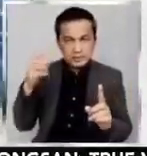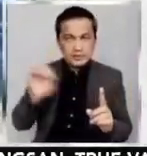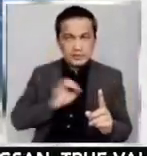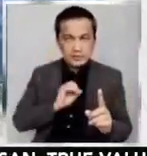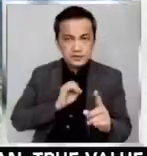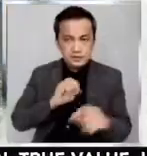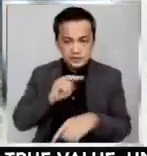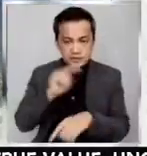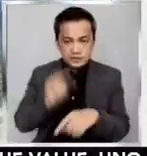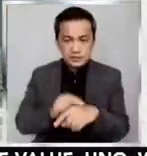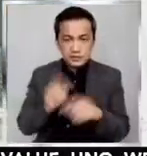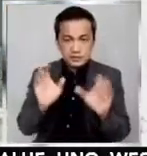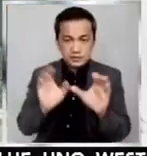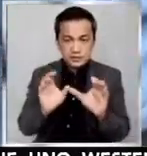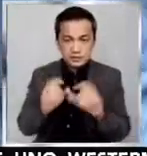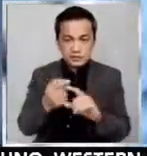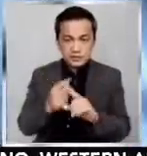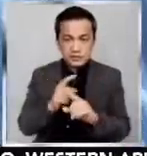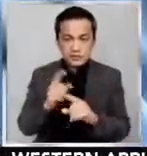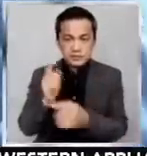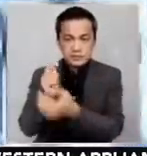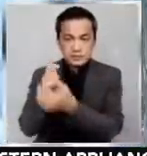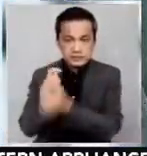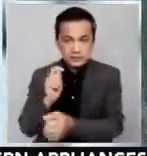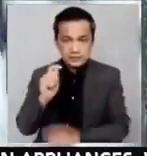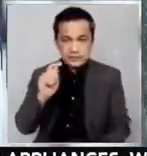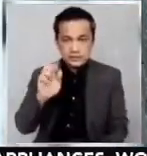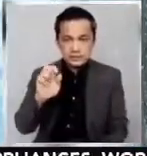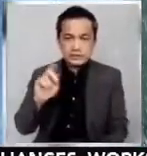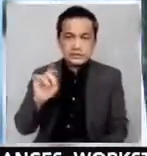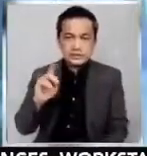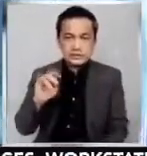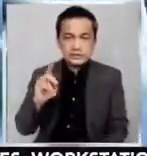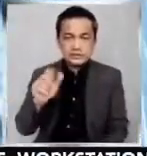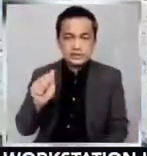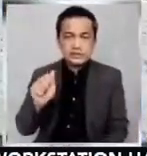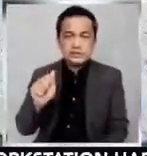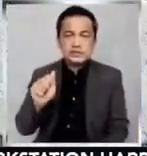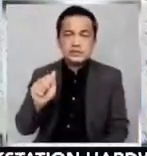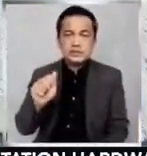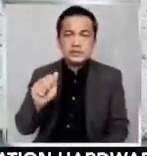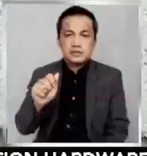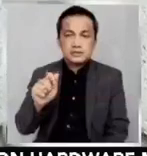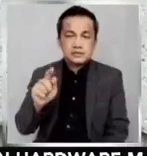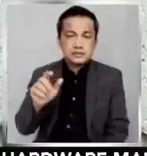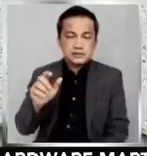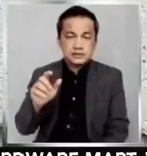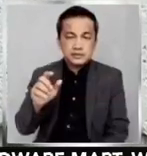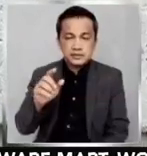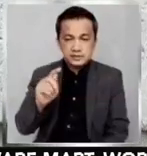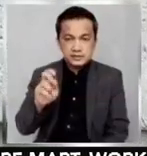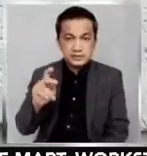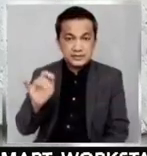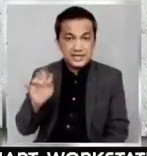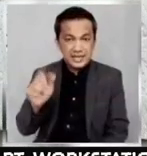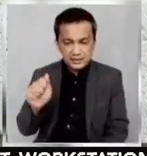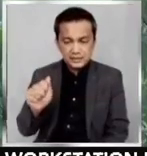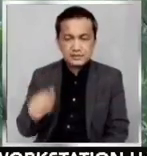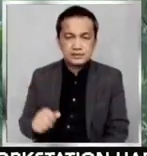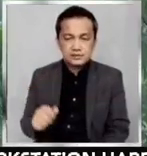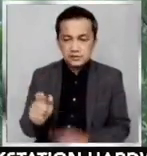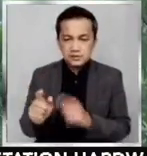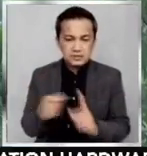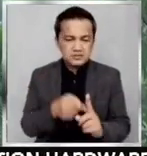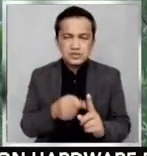certificate mula sa Technical Education and Skills Development Authority o TESDA. Labis po huwag may ganun kasi hindi ka na mahirapan mag-apply.